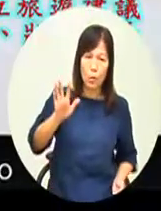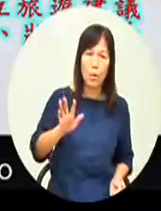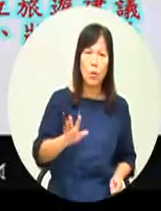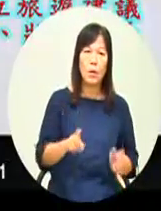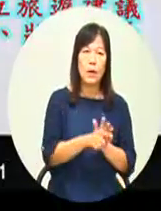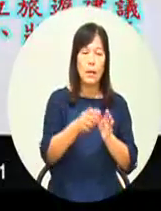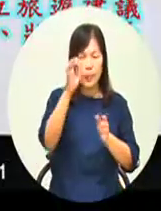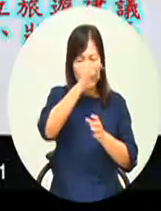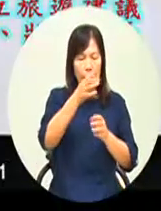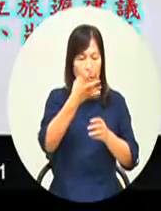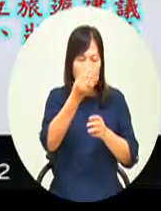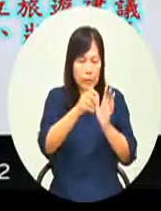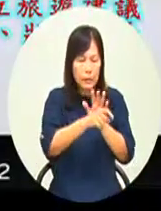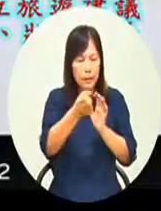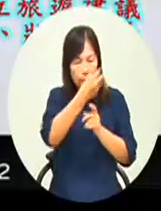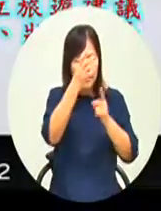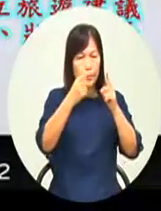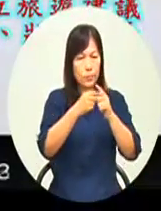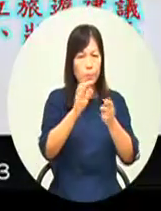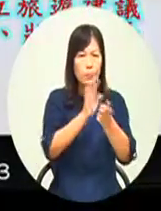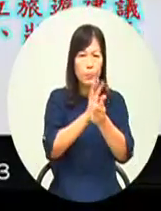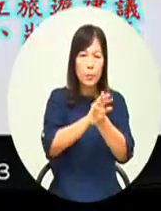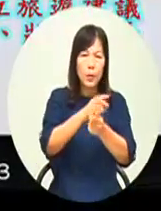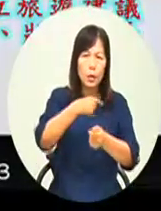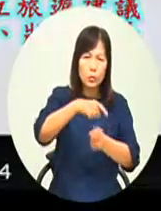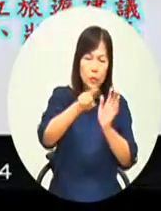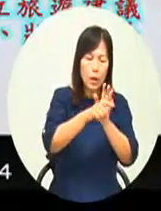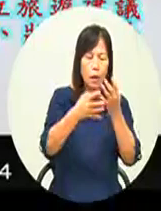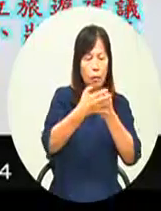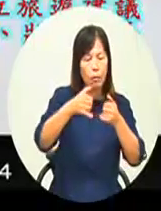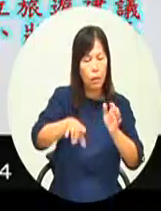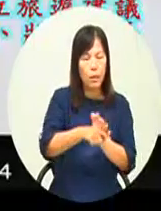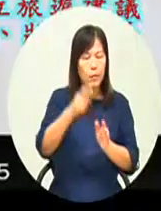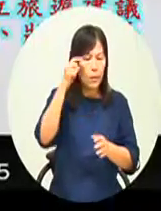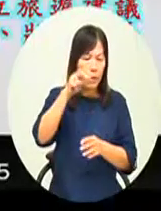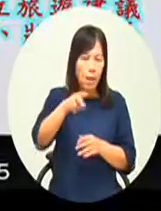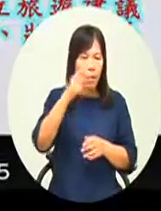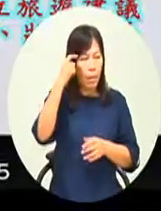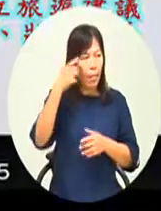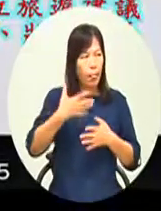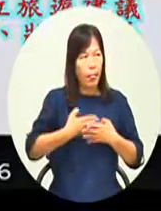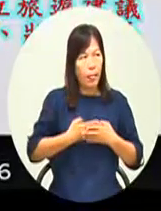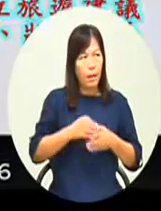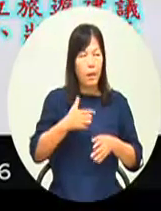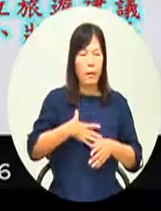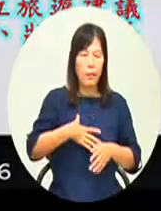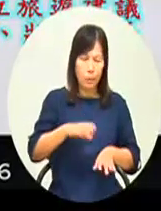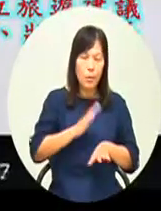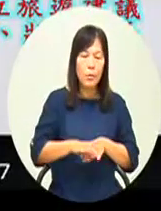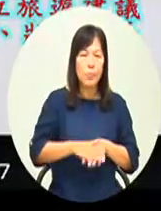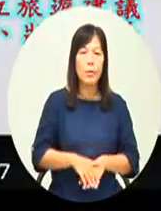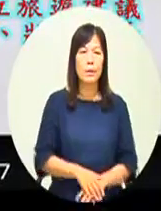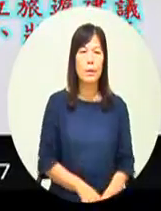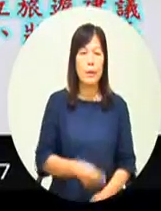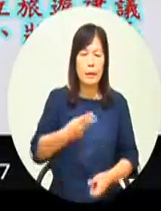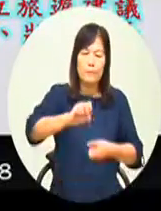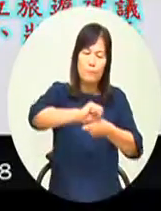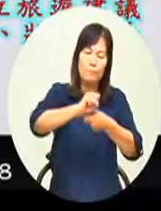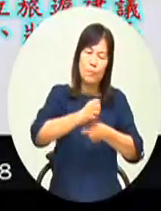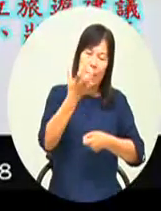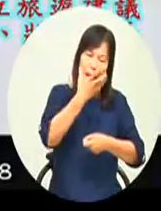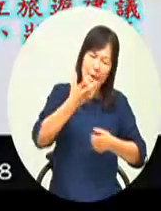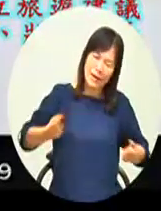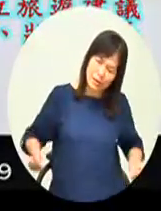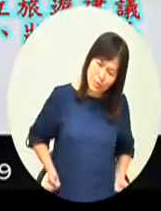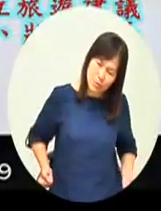年轻的朋友去看一下我们的网站，他觉得我们的网站有点稍微无聊了一点， 可以再有趣一点，我想可以让更多